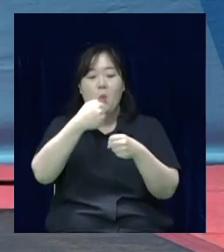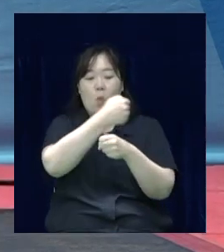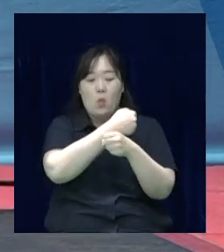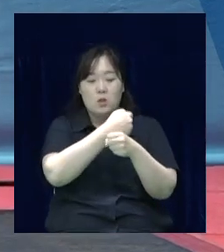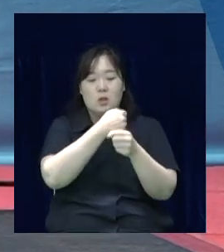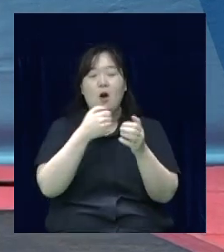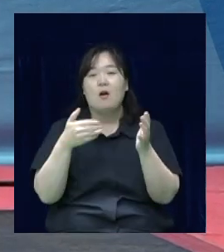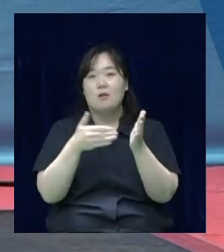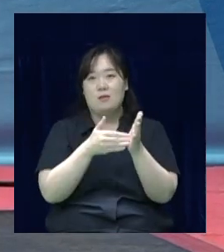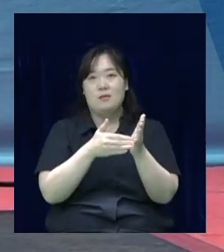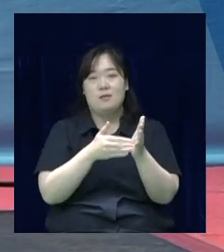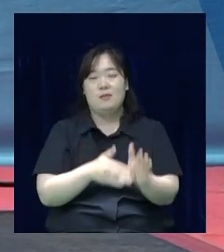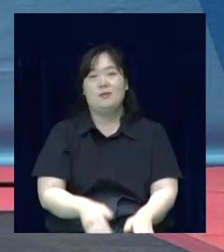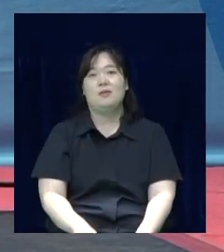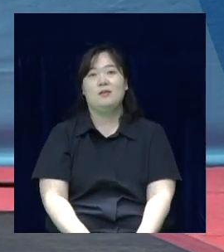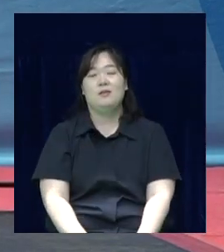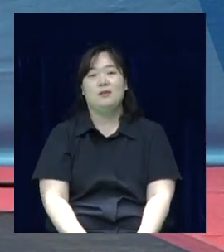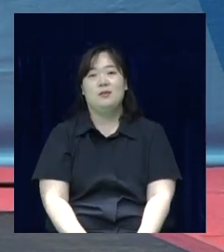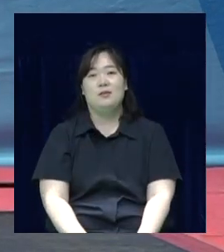시키겠고요.